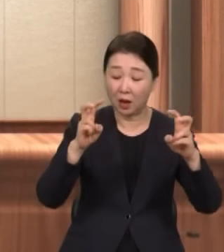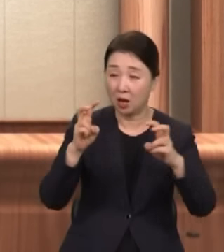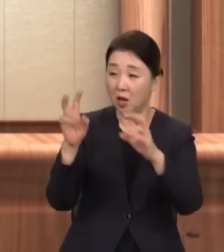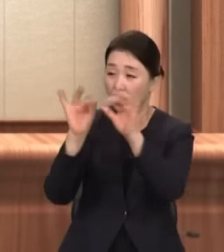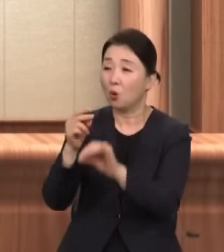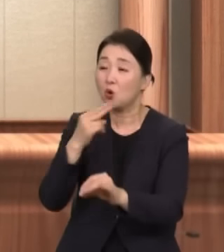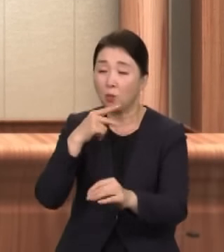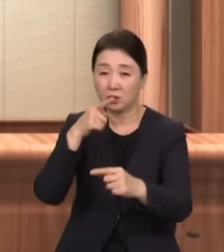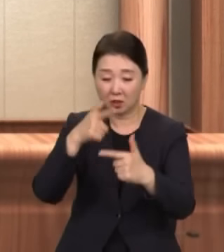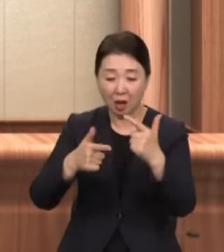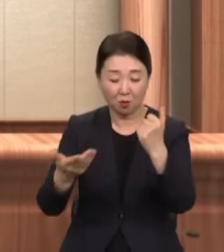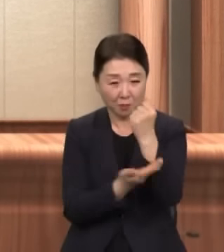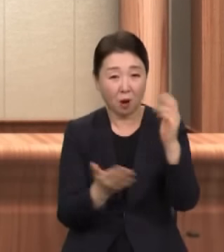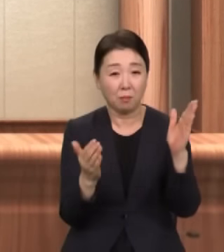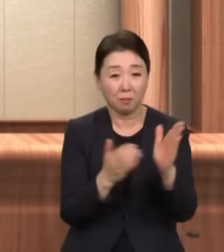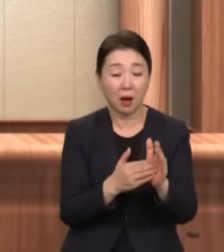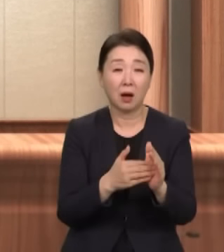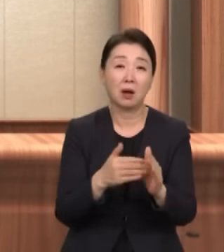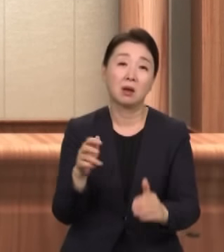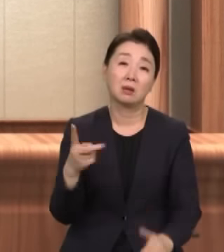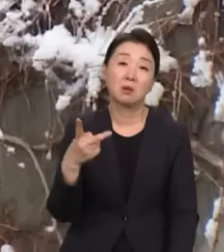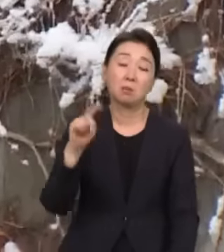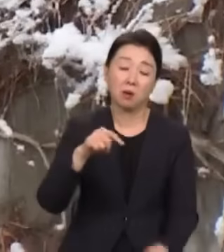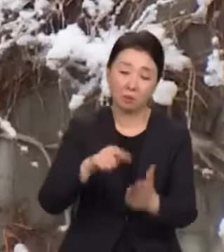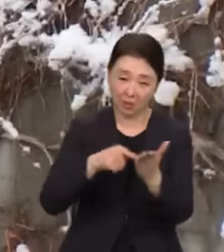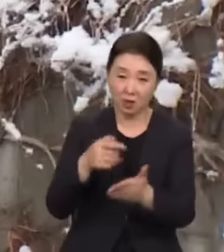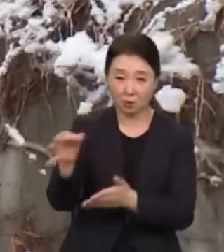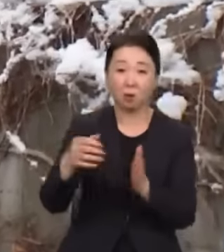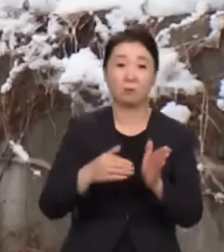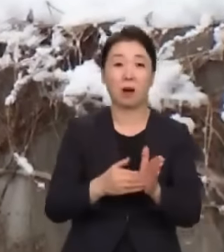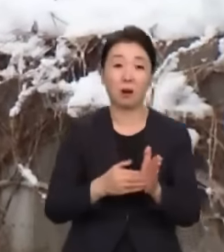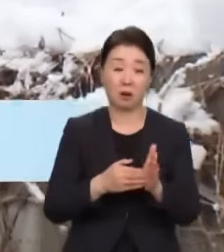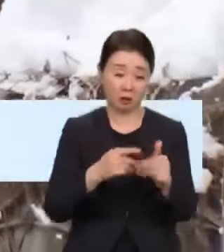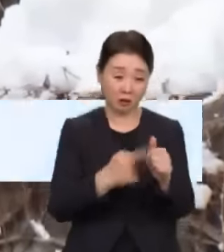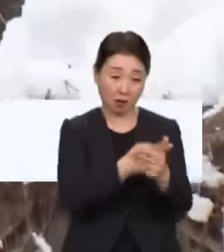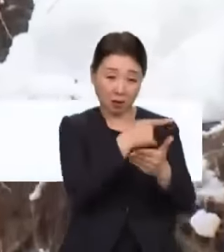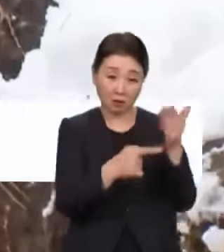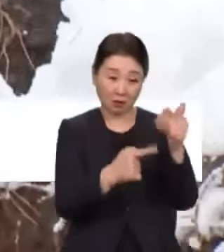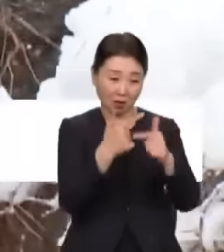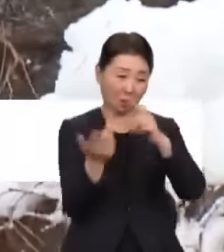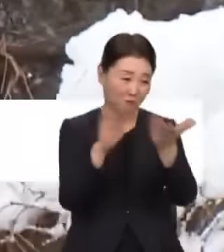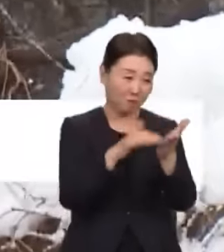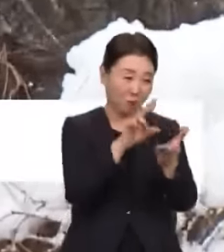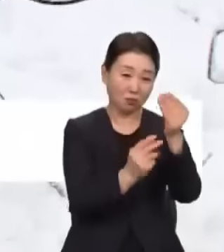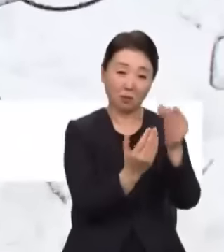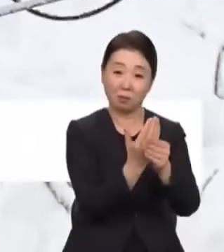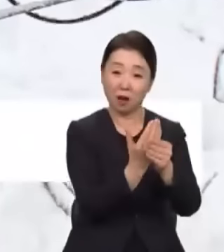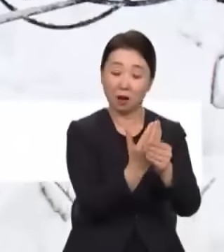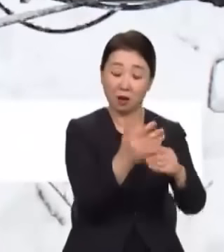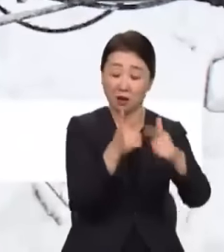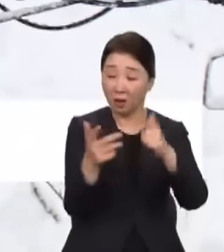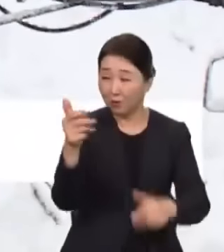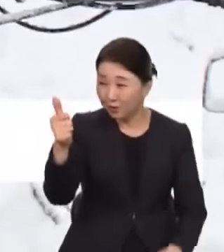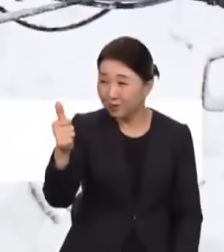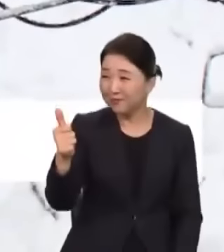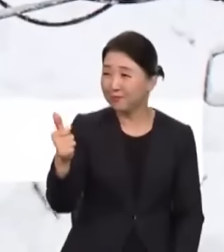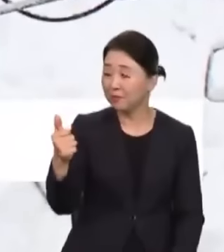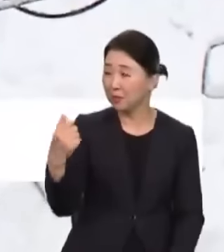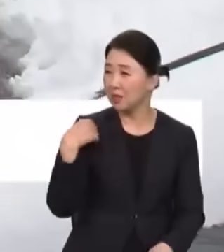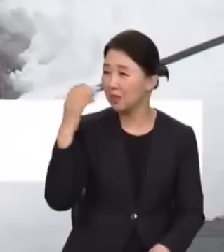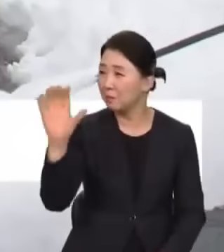베었다며 천여만 원의 배상 판결을 내렸습니다. 자연재해로 나무가 쓰러져 문제가 생겨도 나무 소유주에게 책임을